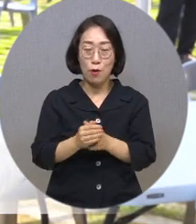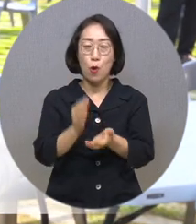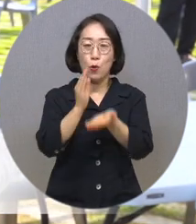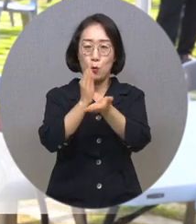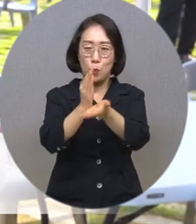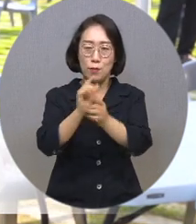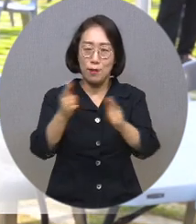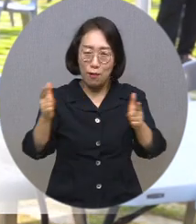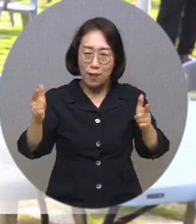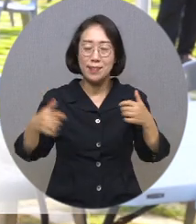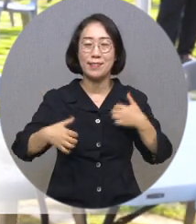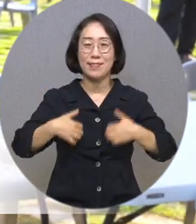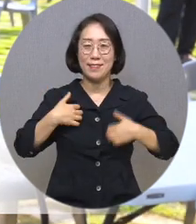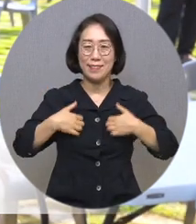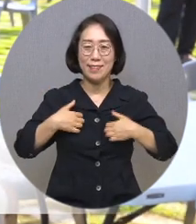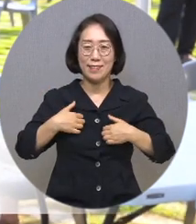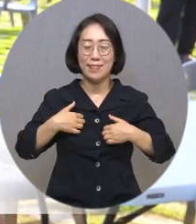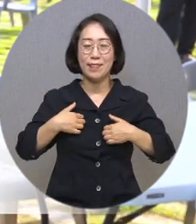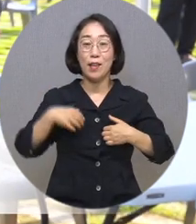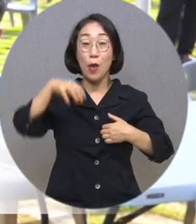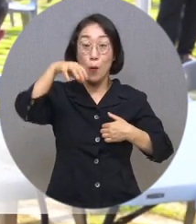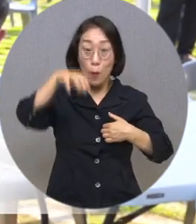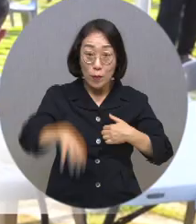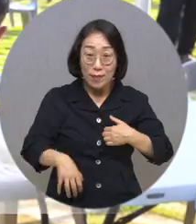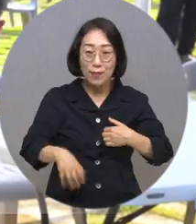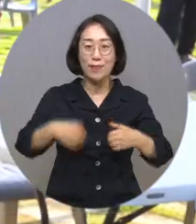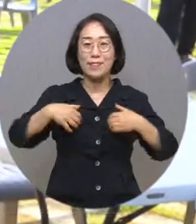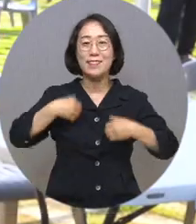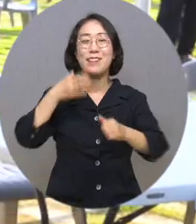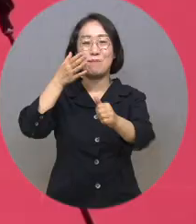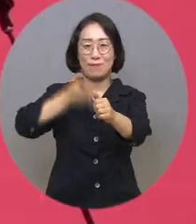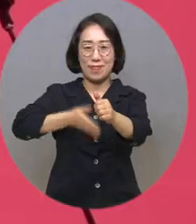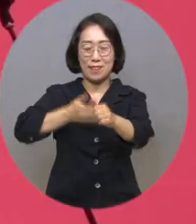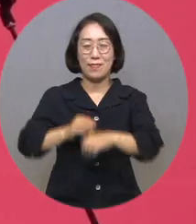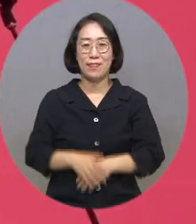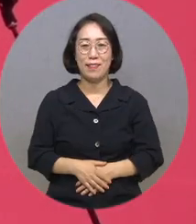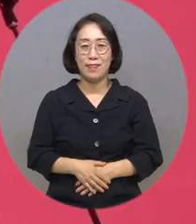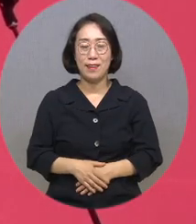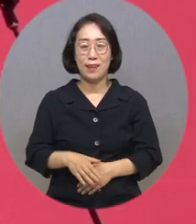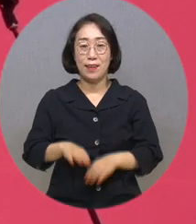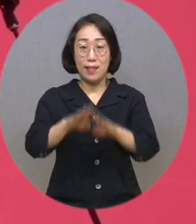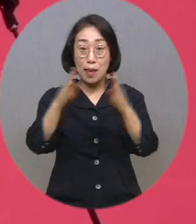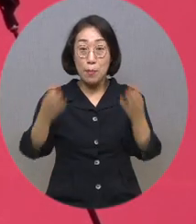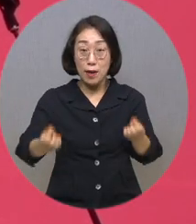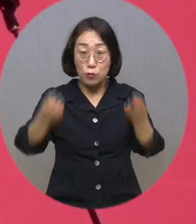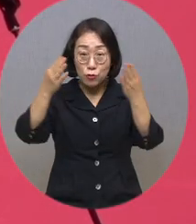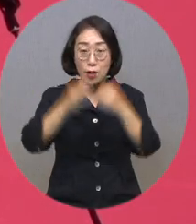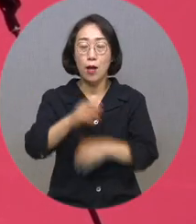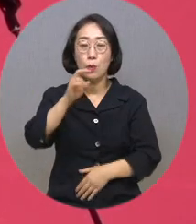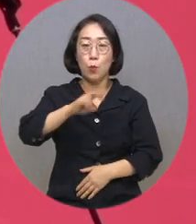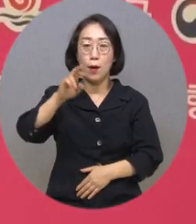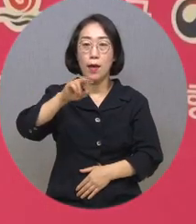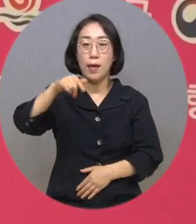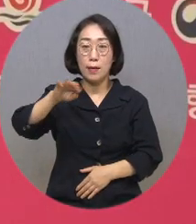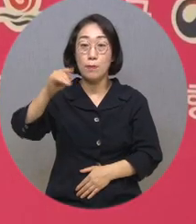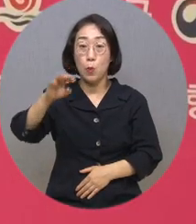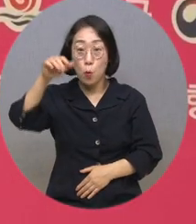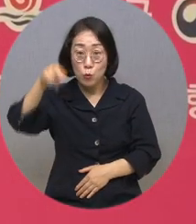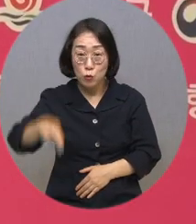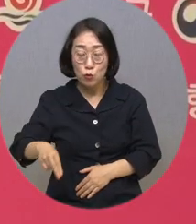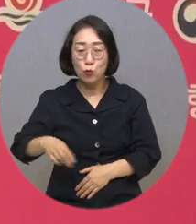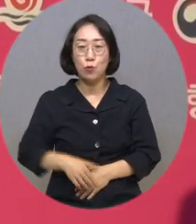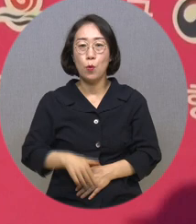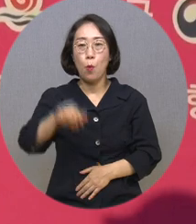해양 레저 스포츠를 부안에서 즐겨주시기 바랍니다. 개막식에는 성악가 바리톤 김동규와 제주